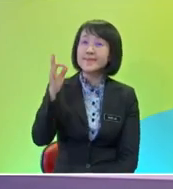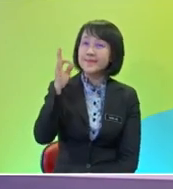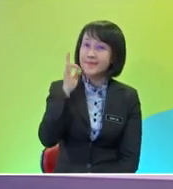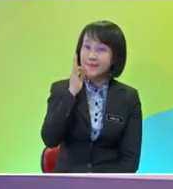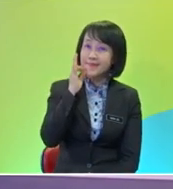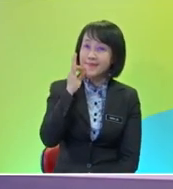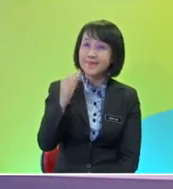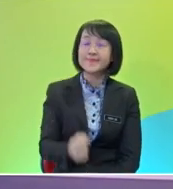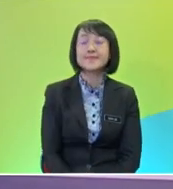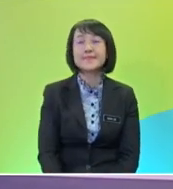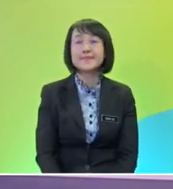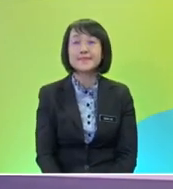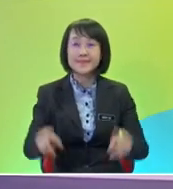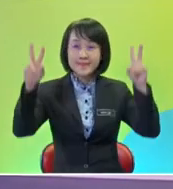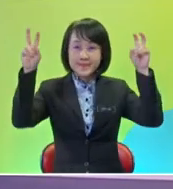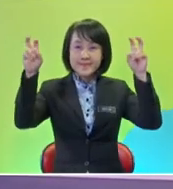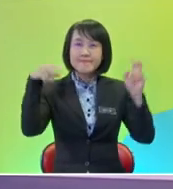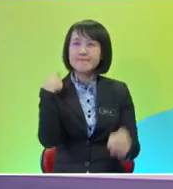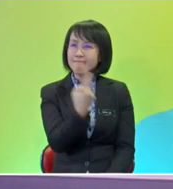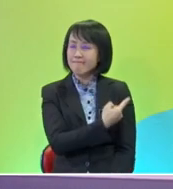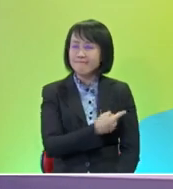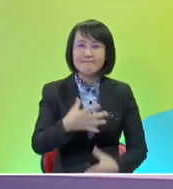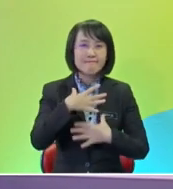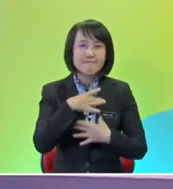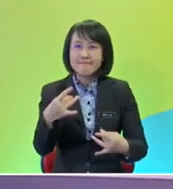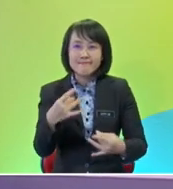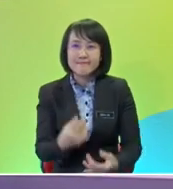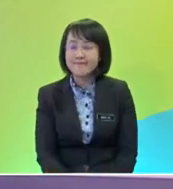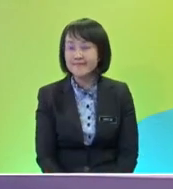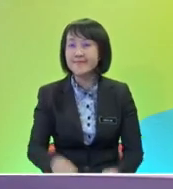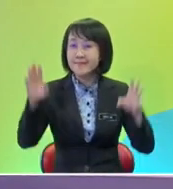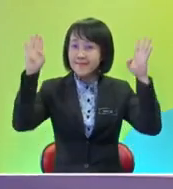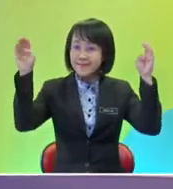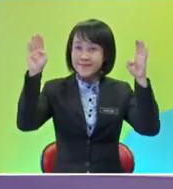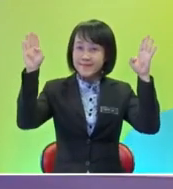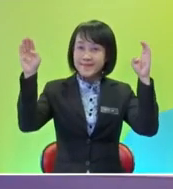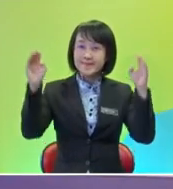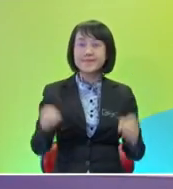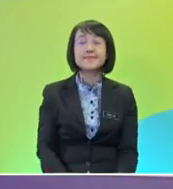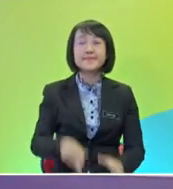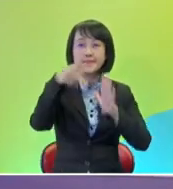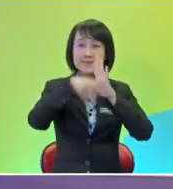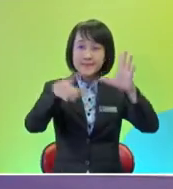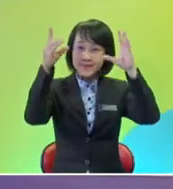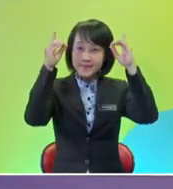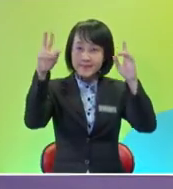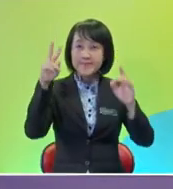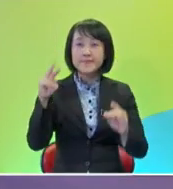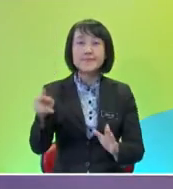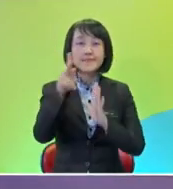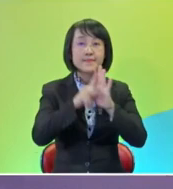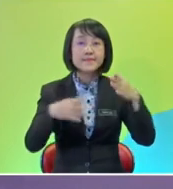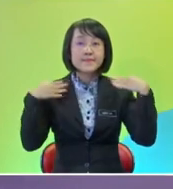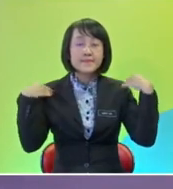ya murid-murid, tajuk kita menarik tapi mata pelajaran kita terlebih dahulu ialah pendidikan kesihatan bagi tahun